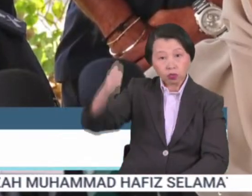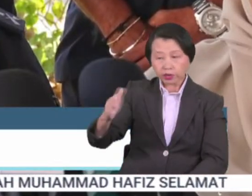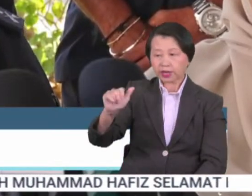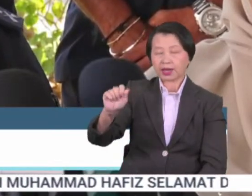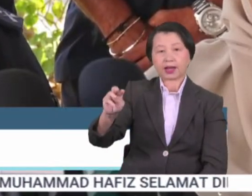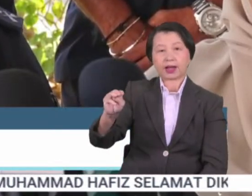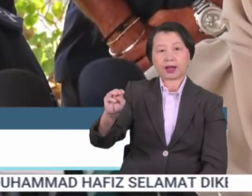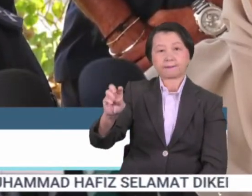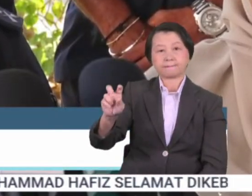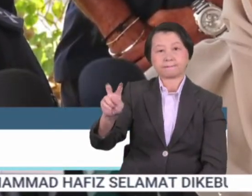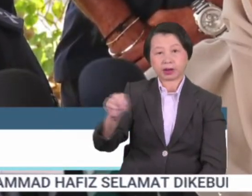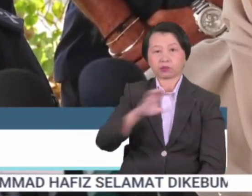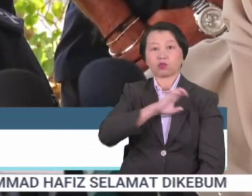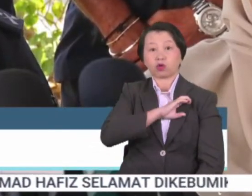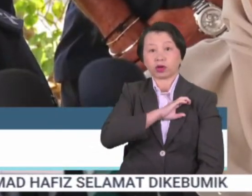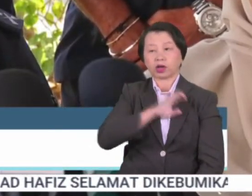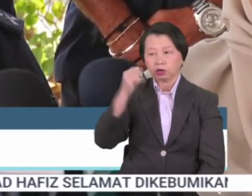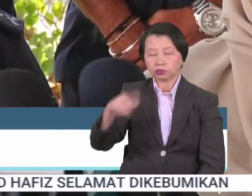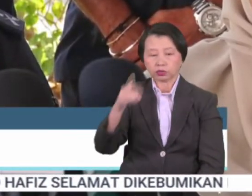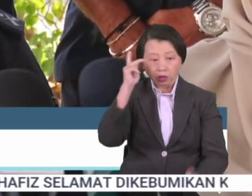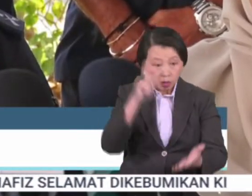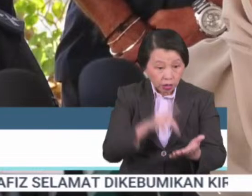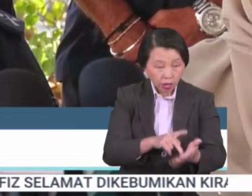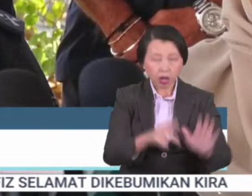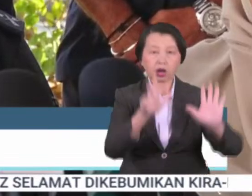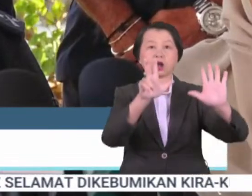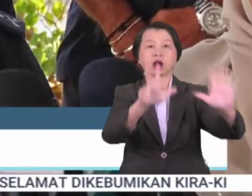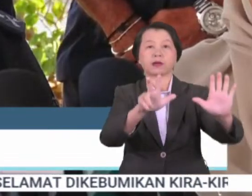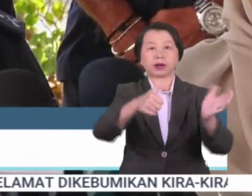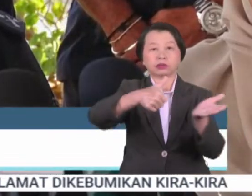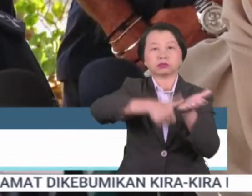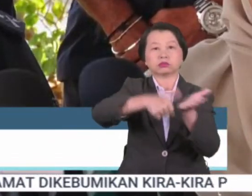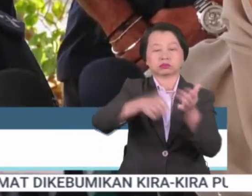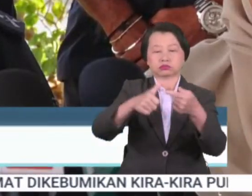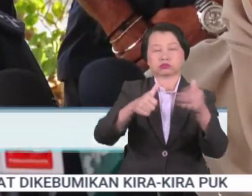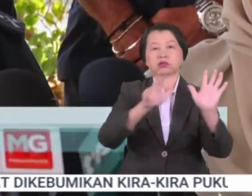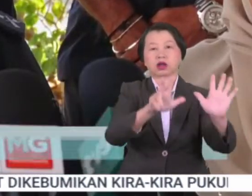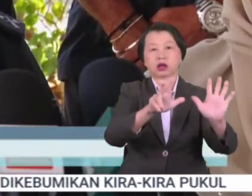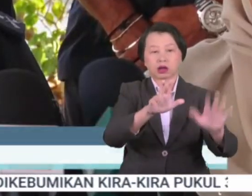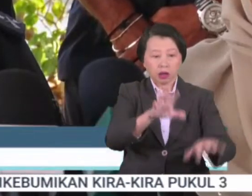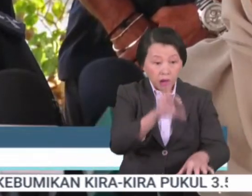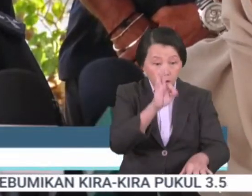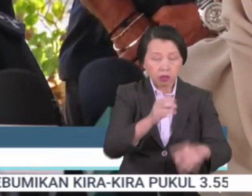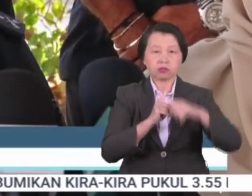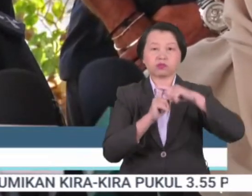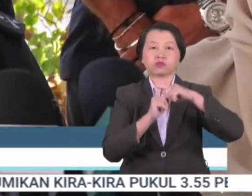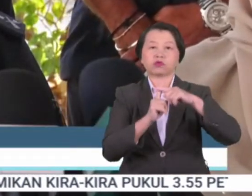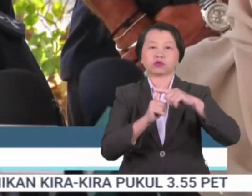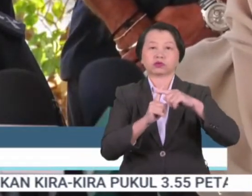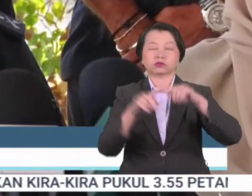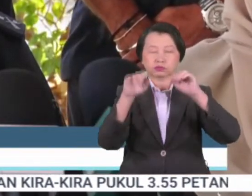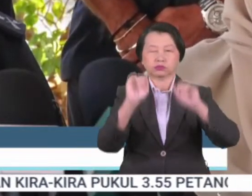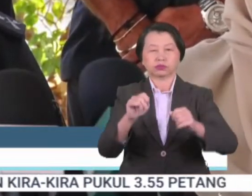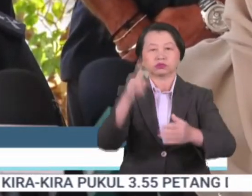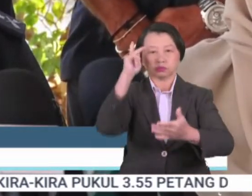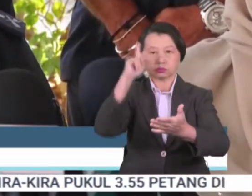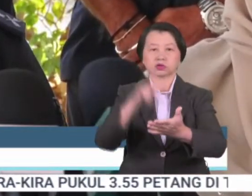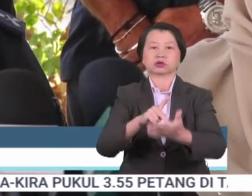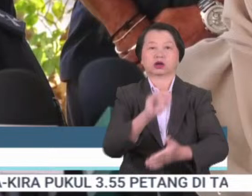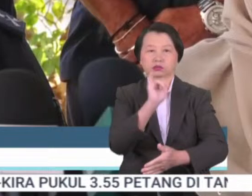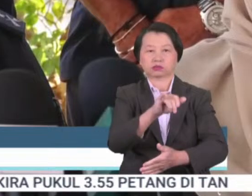pdrm telah mengenal pasti lapan cap jeri yang ada apa pengecaman yang positif yang boleh